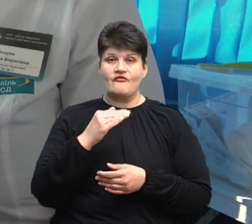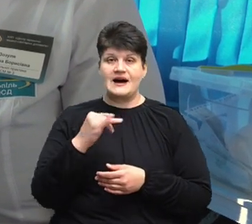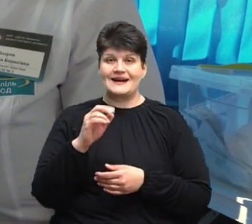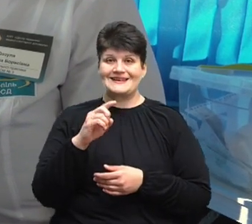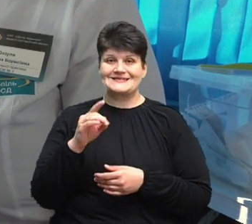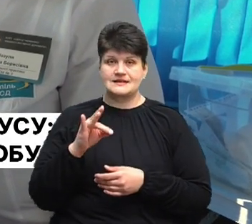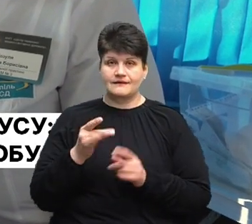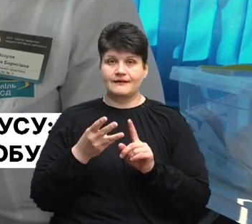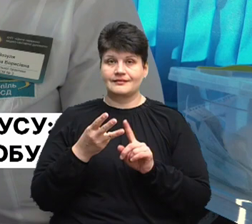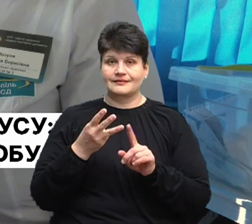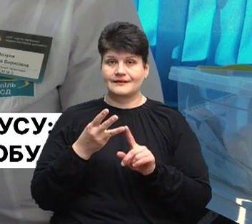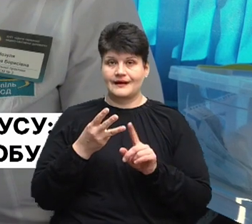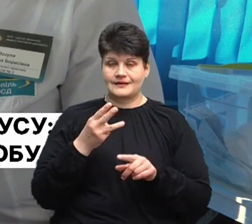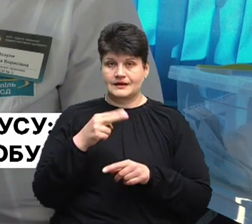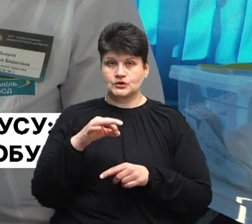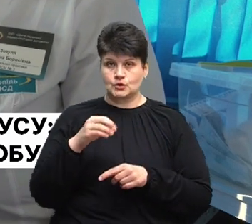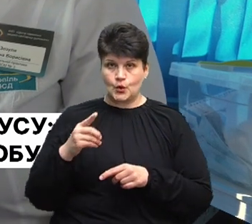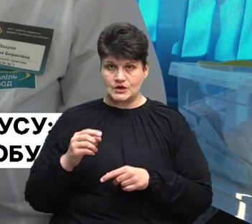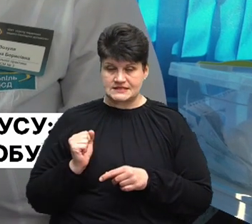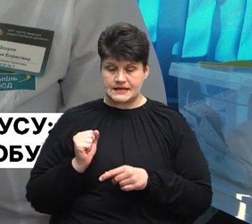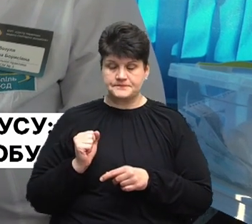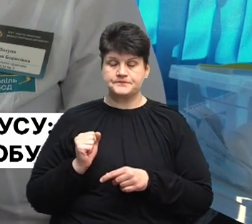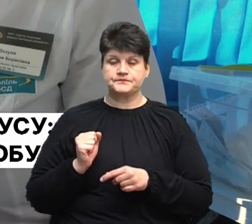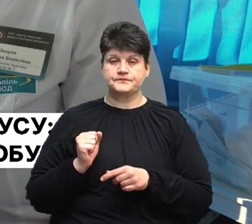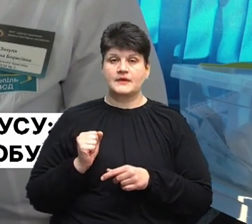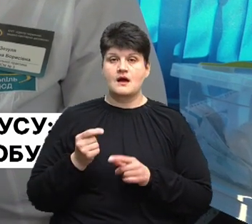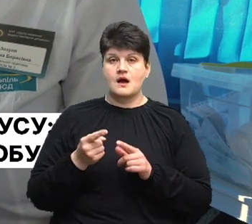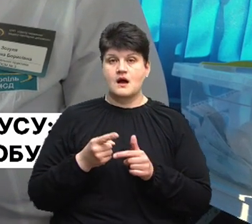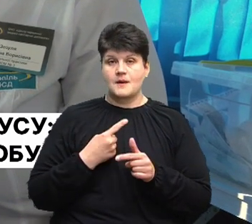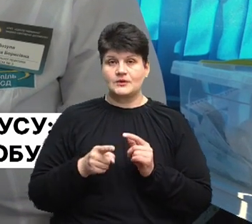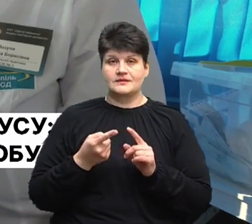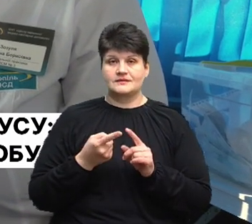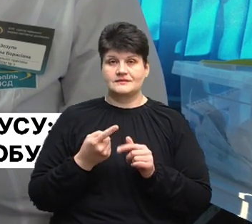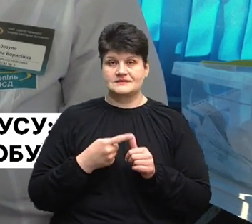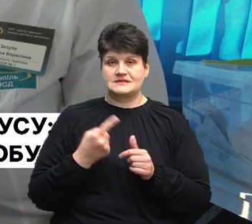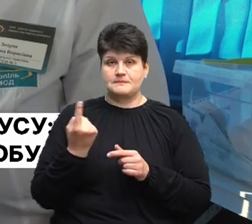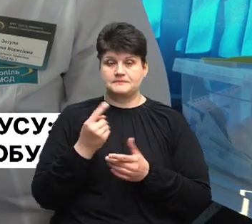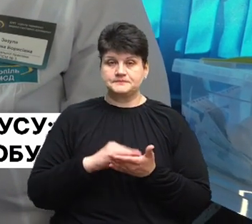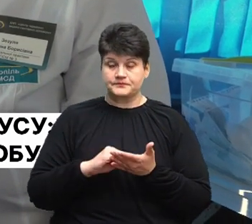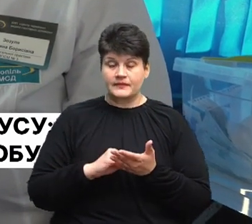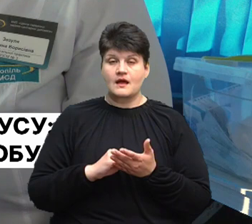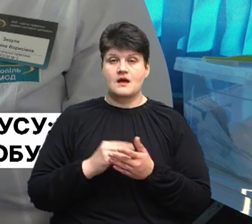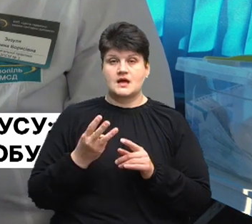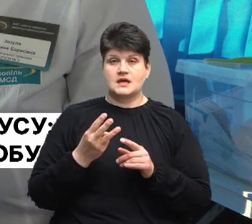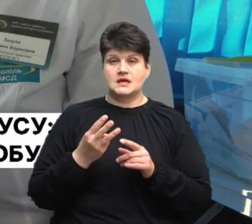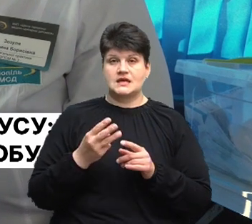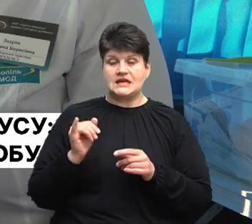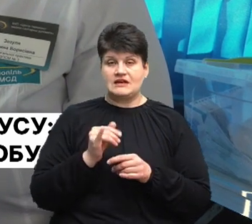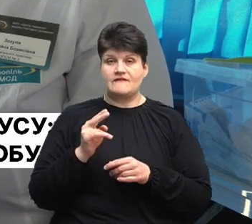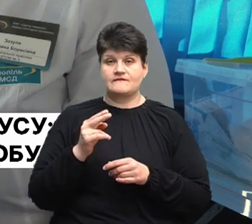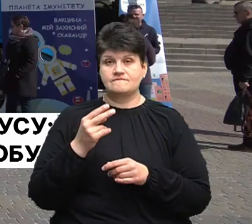доза або перший бустер, як називають, і від дифтерії правцю. Теж дві